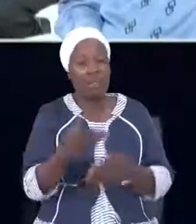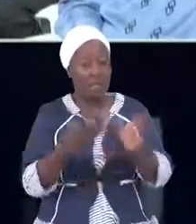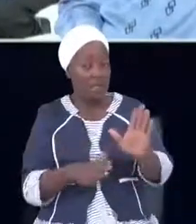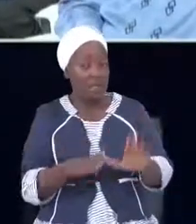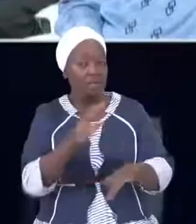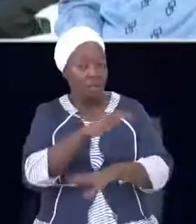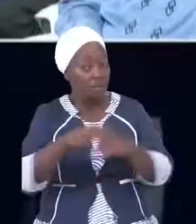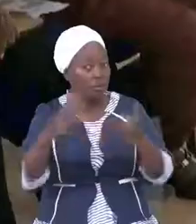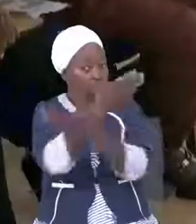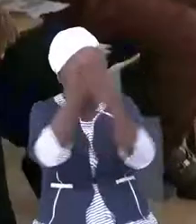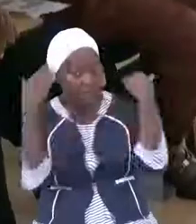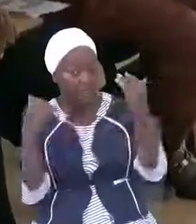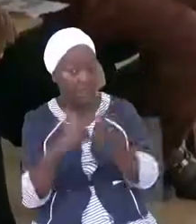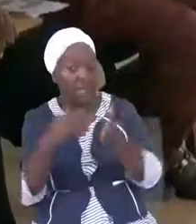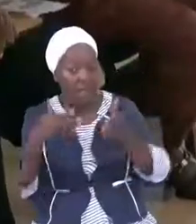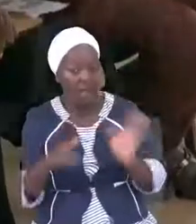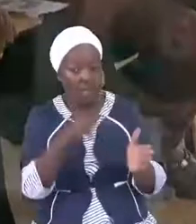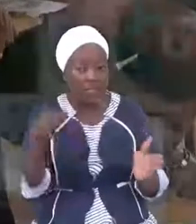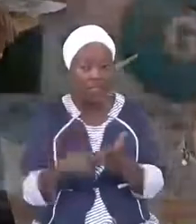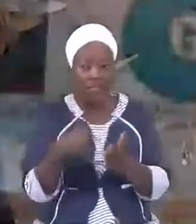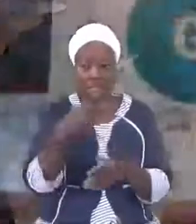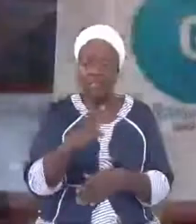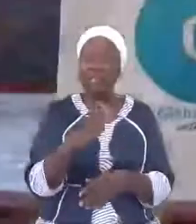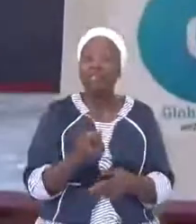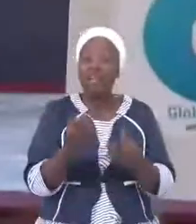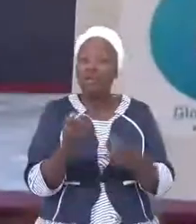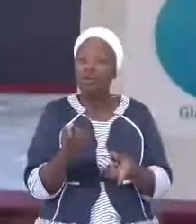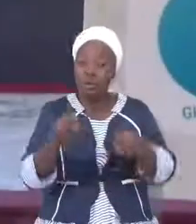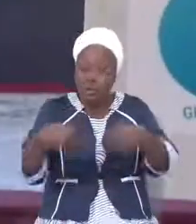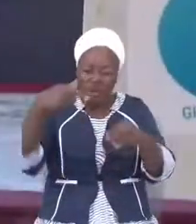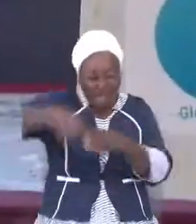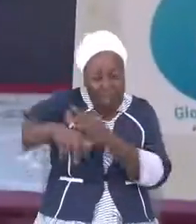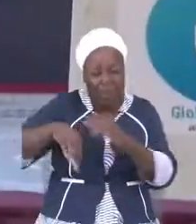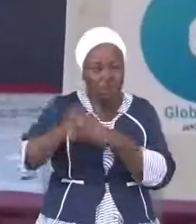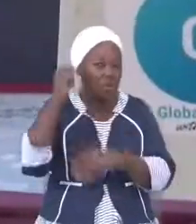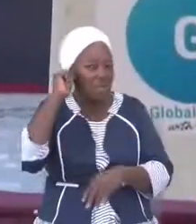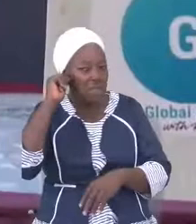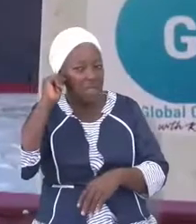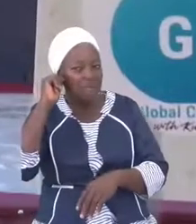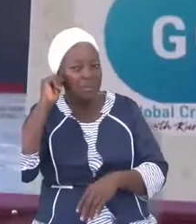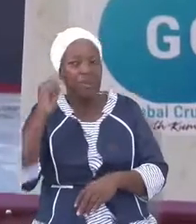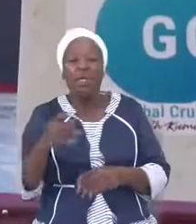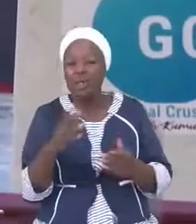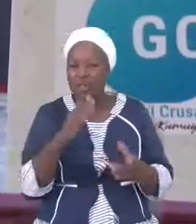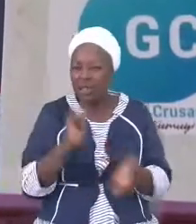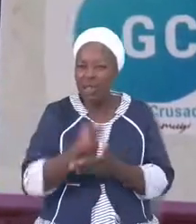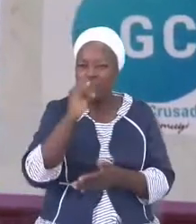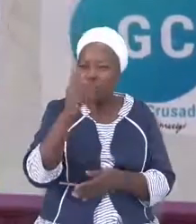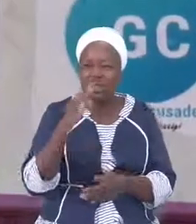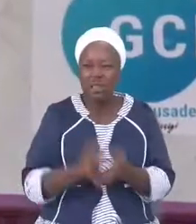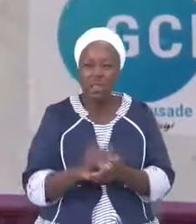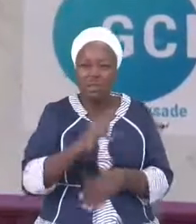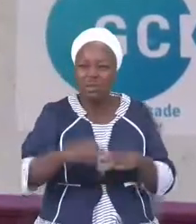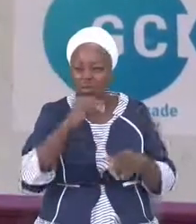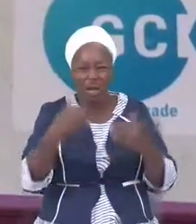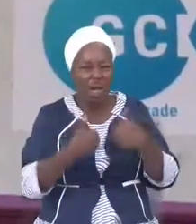mort et dit, il ne faut pas laisser cela de côté. Pour vous, écoutez bien ceci.